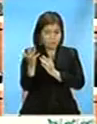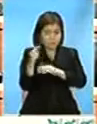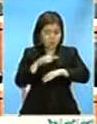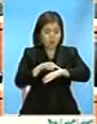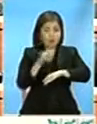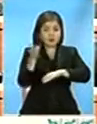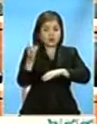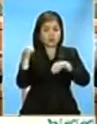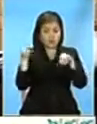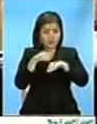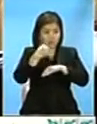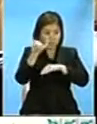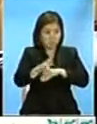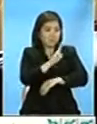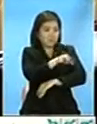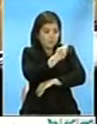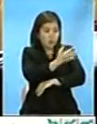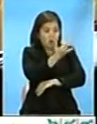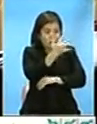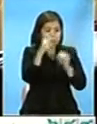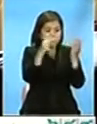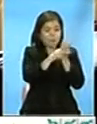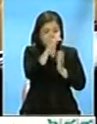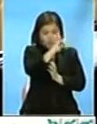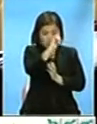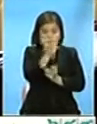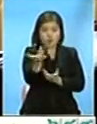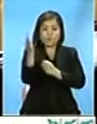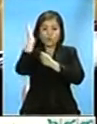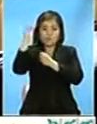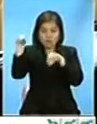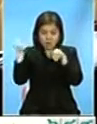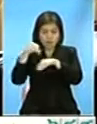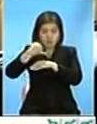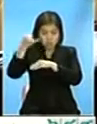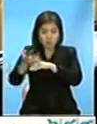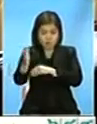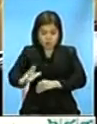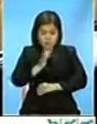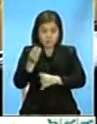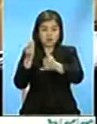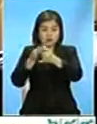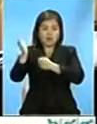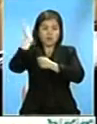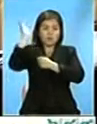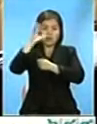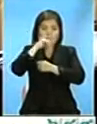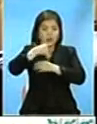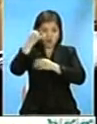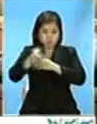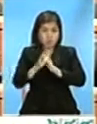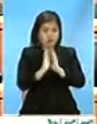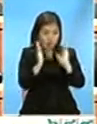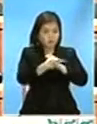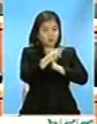อีกนิดเดียวจะจบแล้วเดี๋ยวผมให้สิทธิ์คุณหมอเดี๋ยวจะจบแล้วฮะนะครับให้เกียรติท่านบุญยอดเอาให้จบ ครับขอบพระคุณท่านฮ